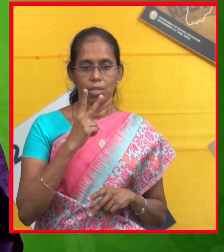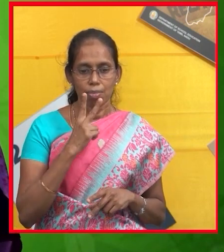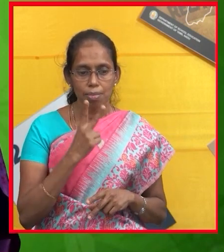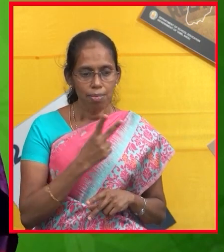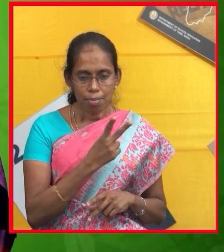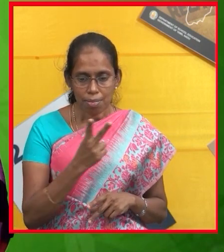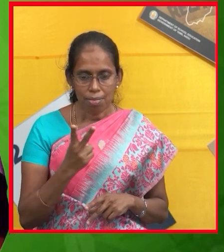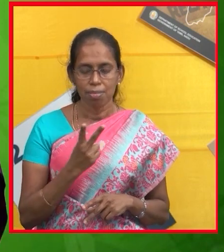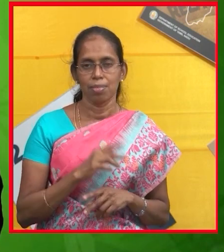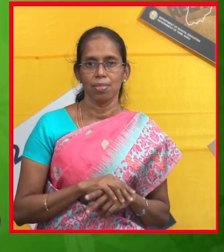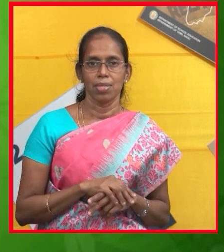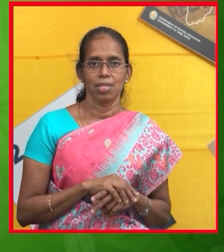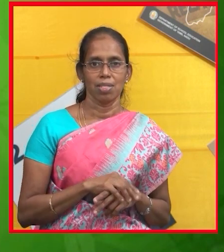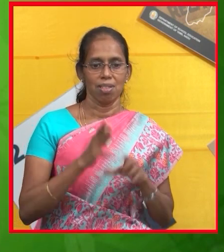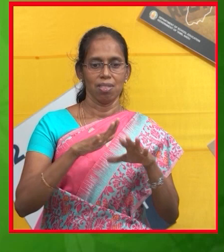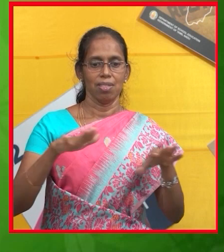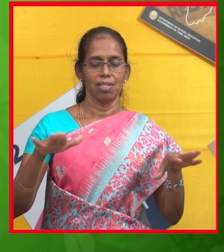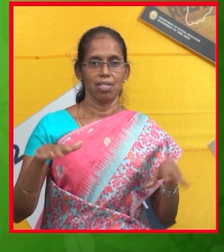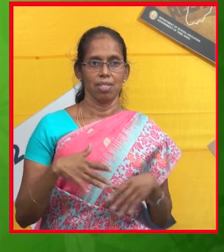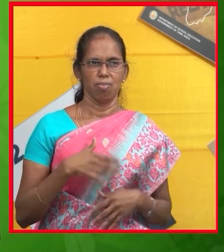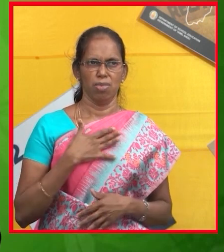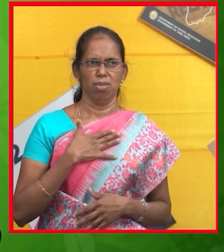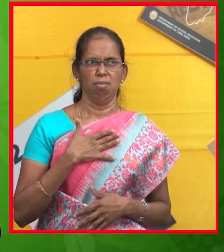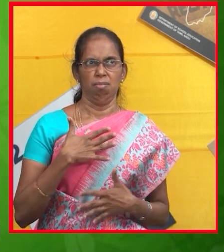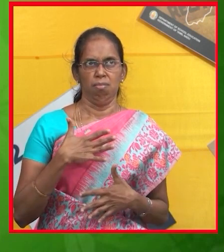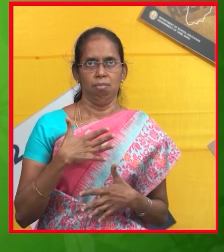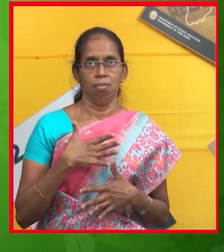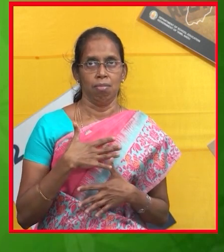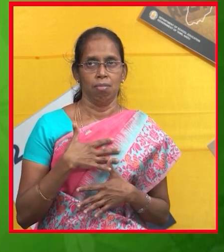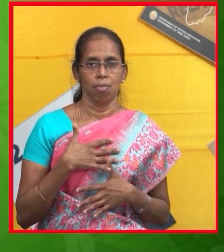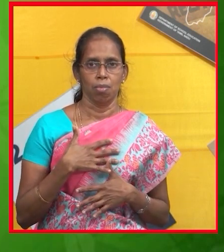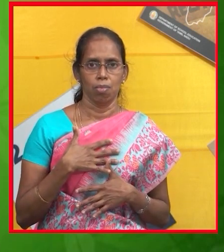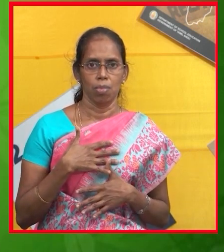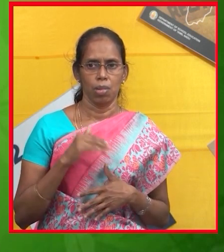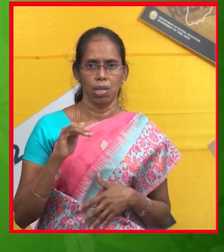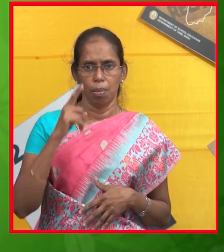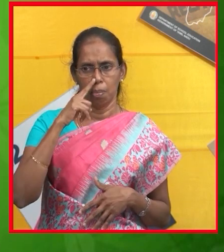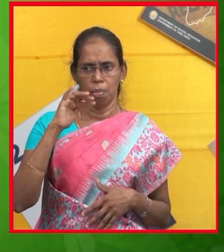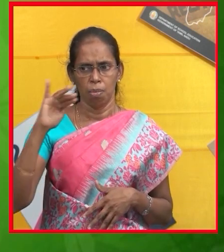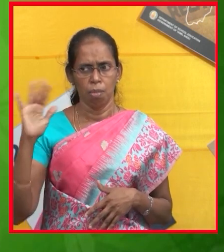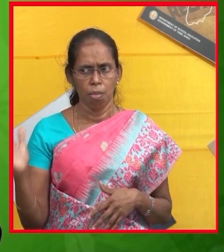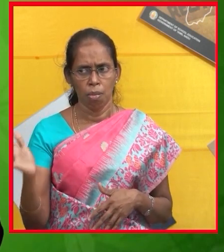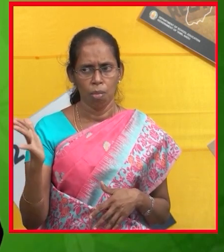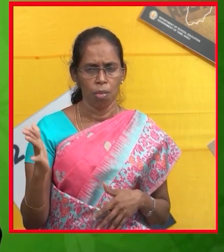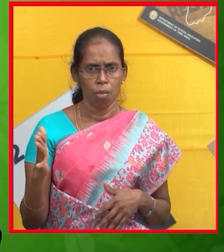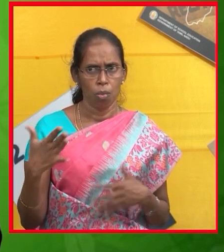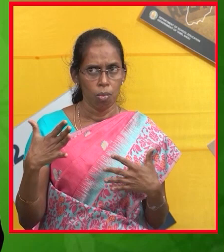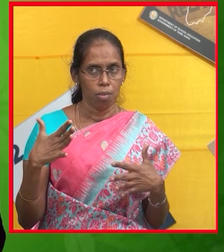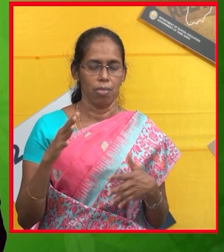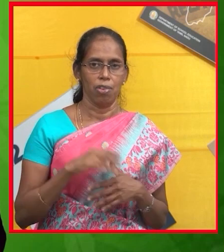குடும்பத்தார்கள்லாம் பார்க்குறாங்க. அப்போ வந்து கொஞ்சம் அவங்களுக்கு பயம்லாம் இருக்குது. ஆனால் இவங்க என்ன மாதிரி வந்து ட்ரைனிங்